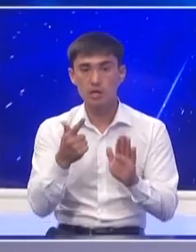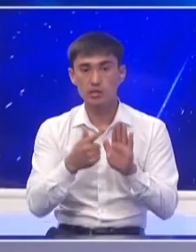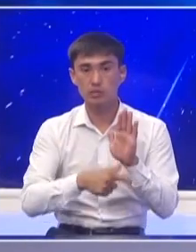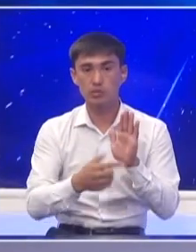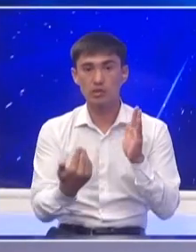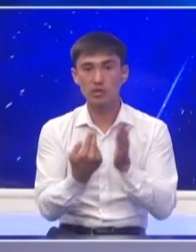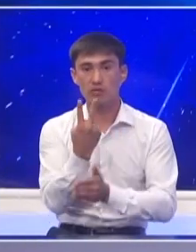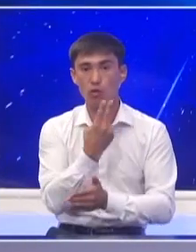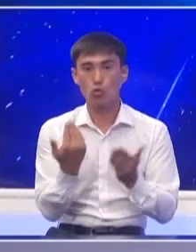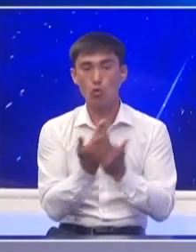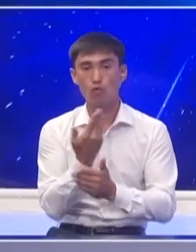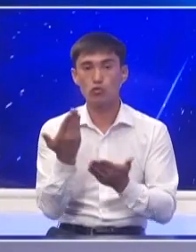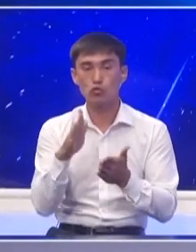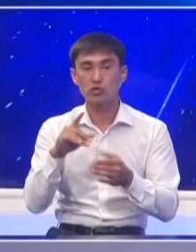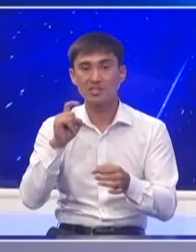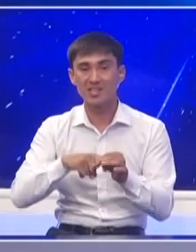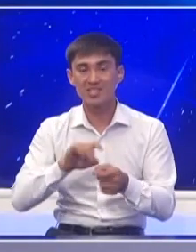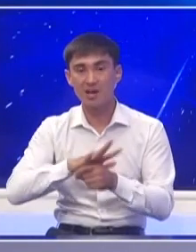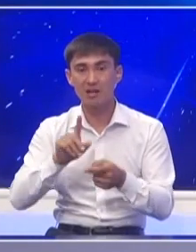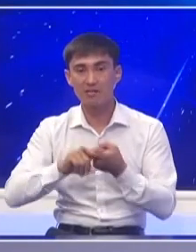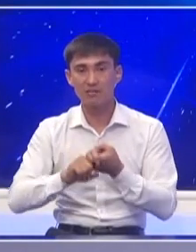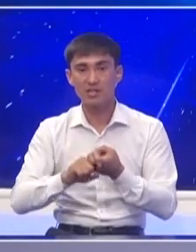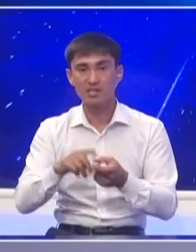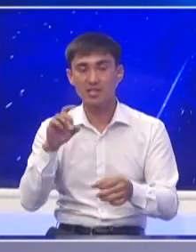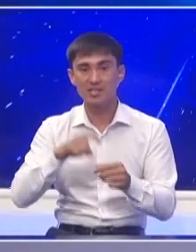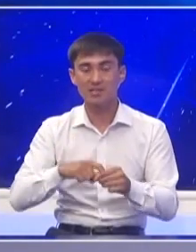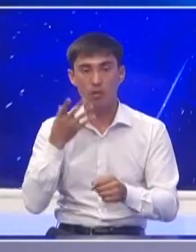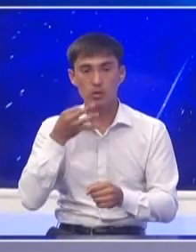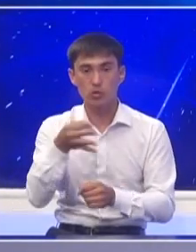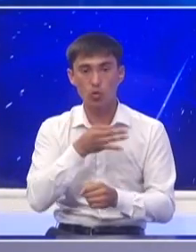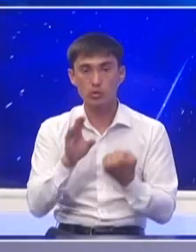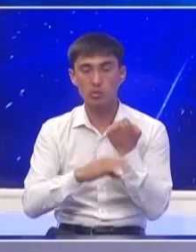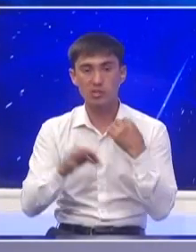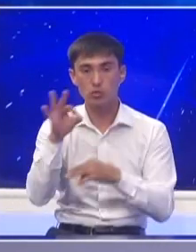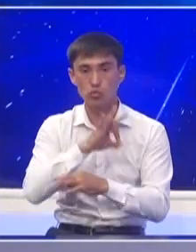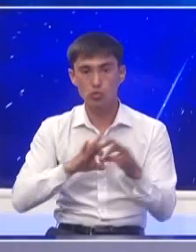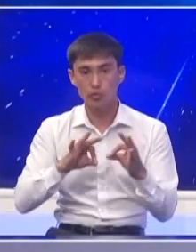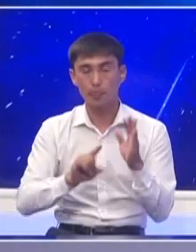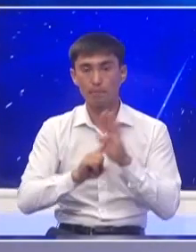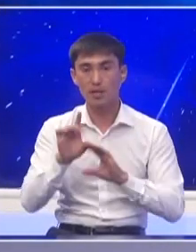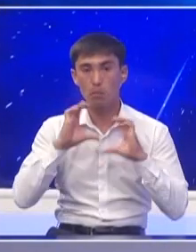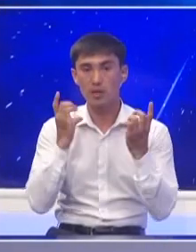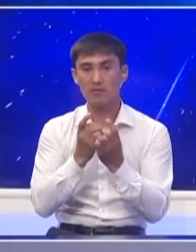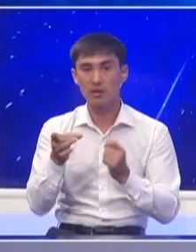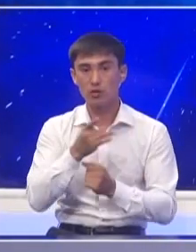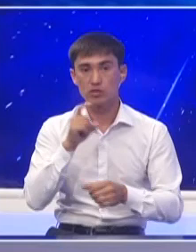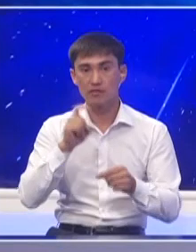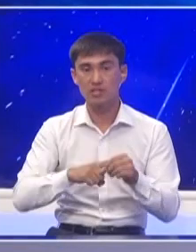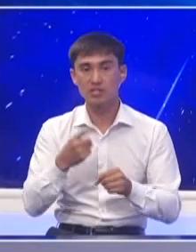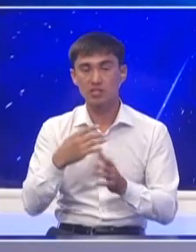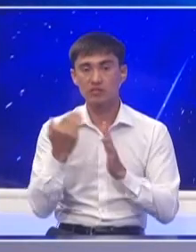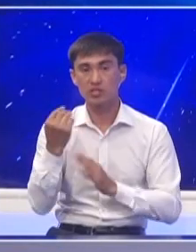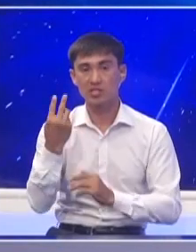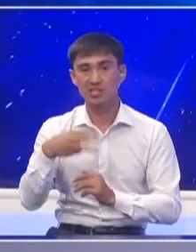72 новых случая заражения коронавирусной инфекцией зарегистрировано в Алматинской области за последние сутки. С начала пандемии в регионе зафиксировано